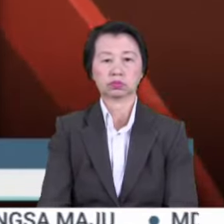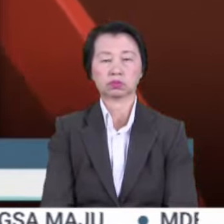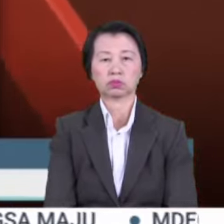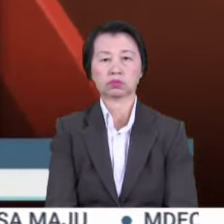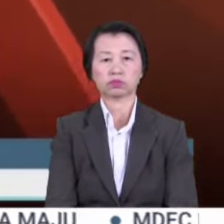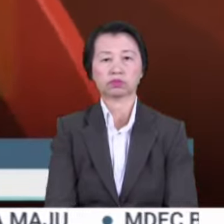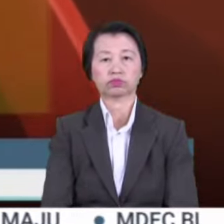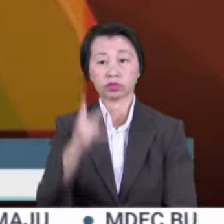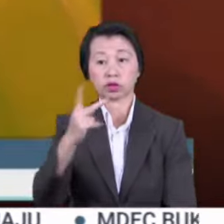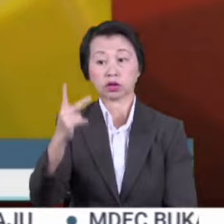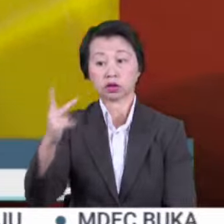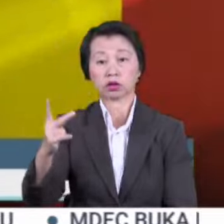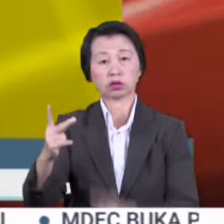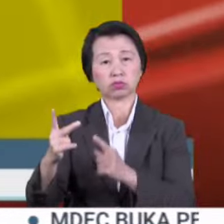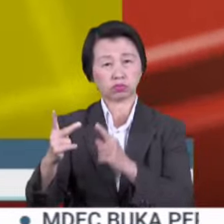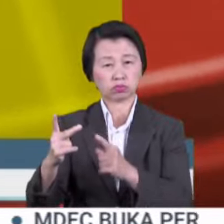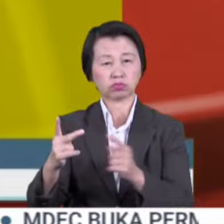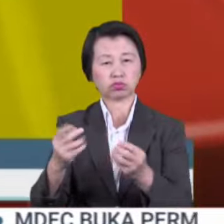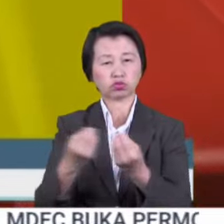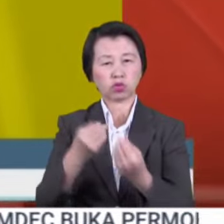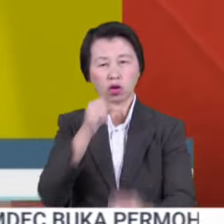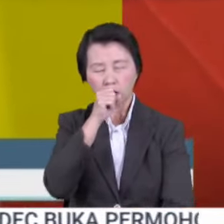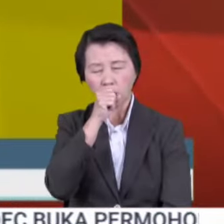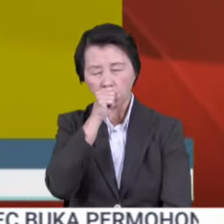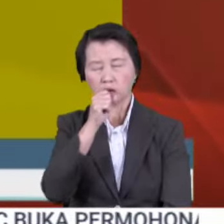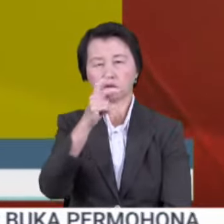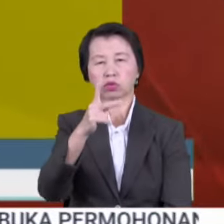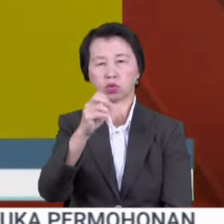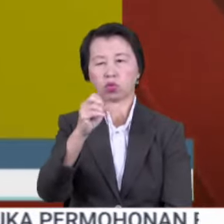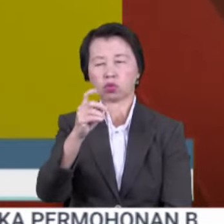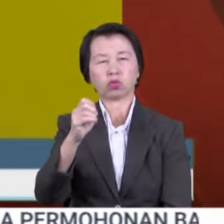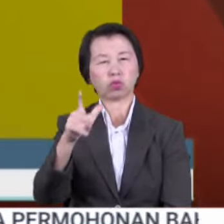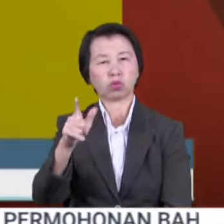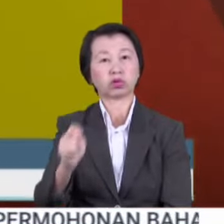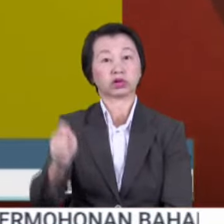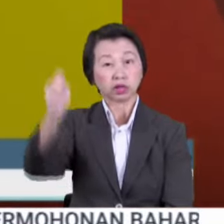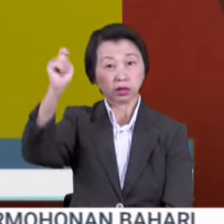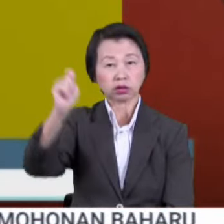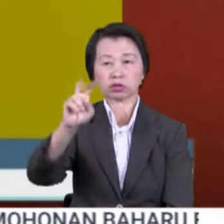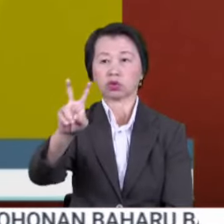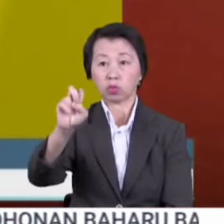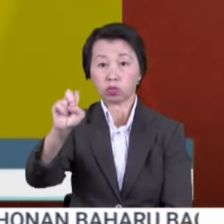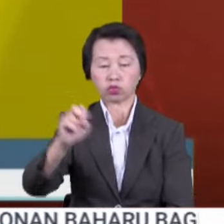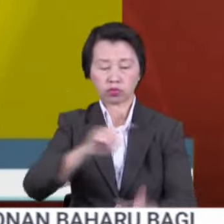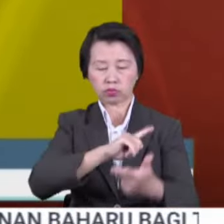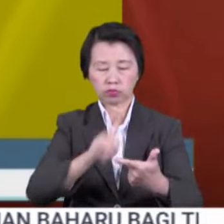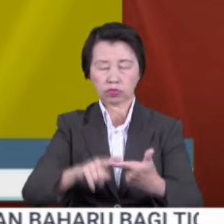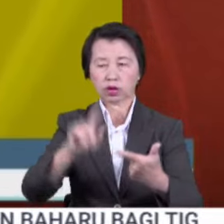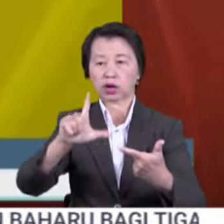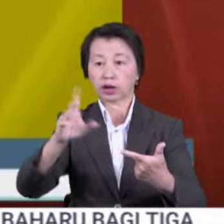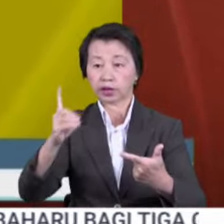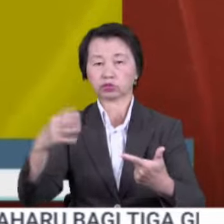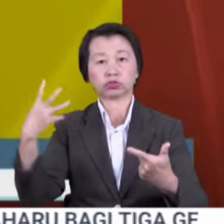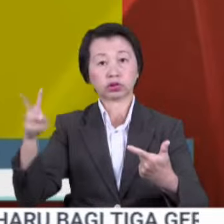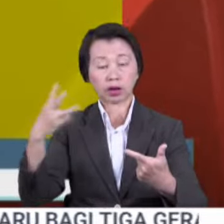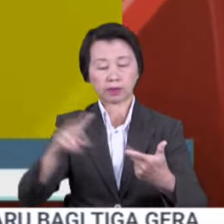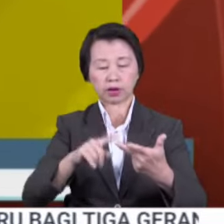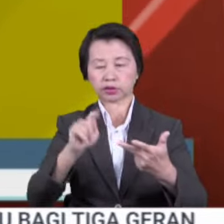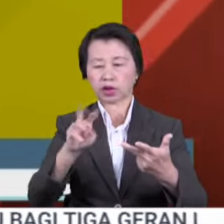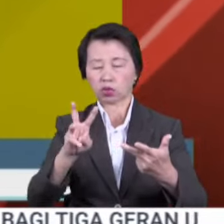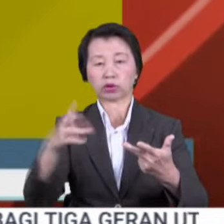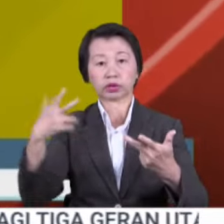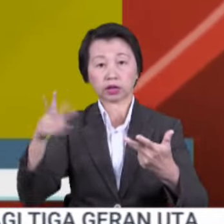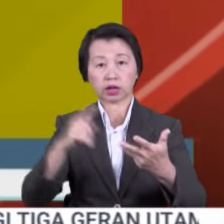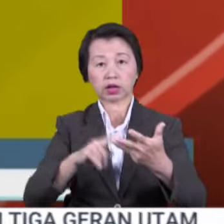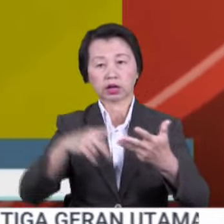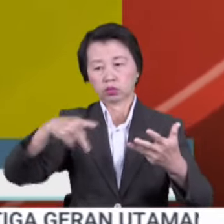Kota Kinabalu mencatat jumlah cash batu kokol tertinggi yaitu 20 case diikutilah ada tuh 16 Tawau 13